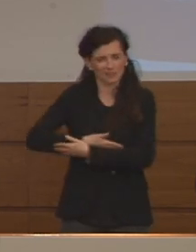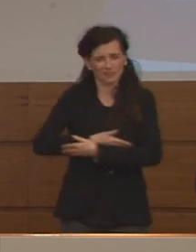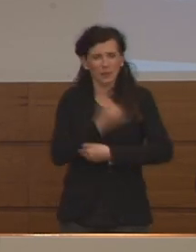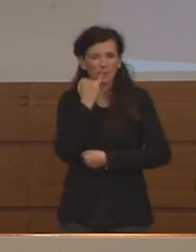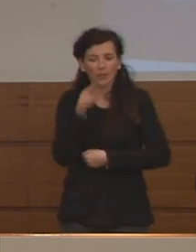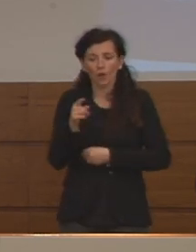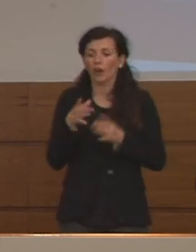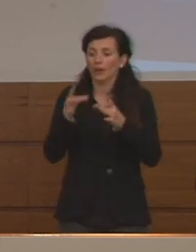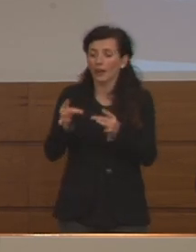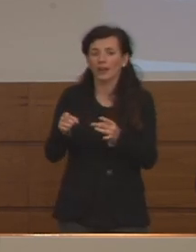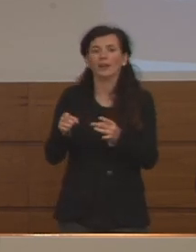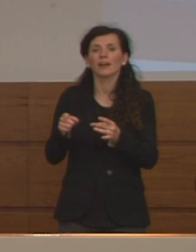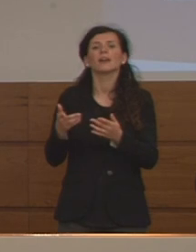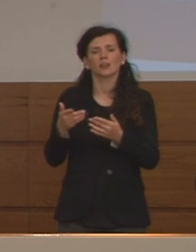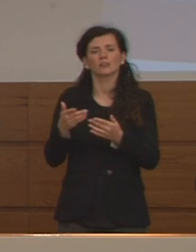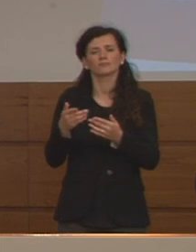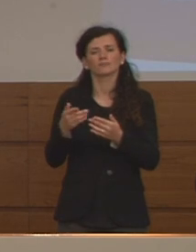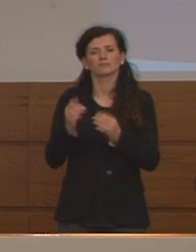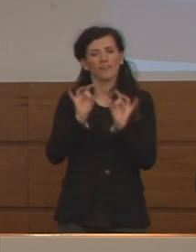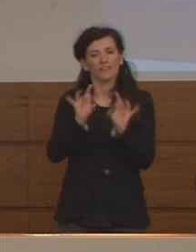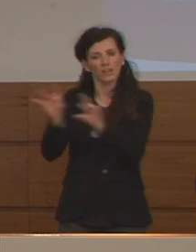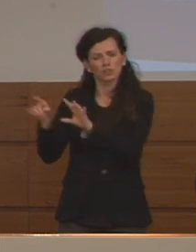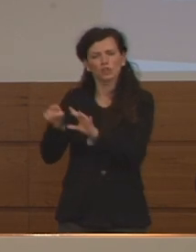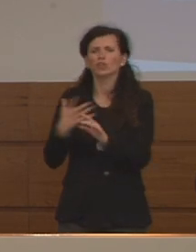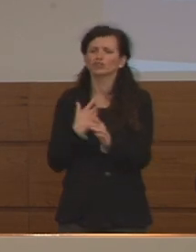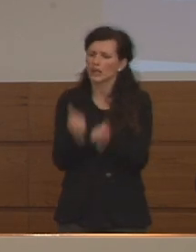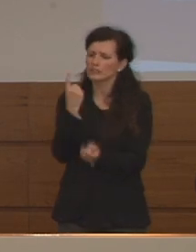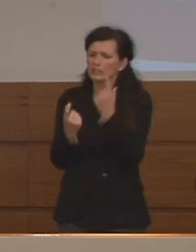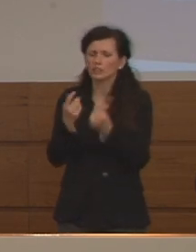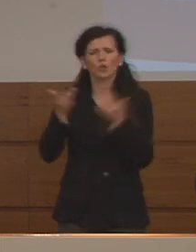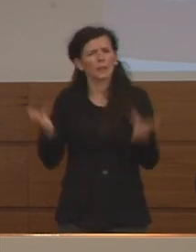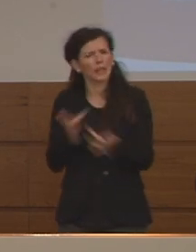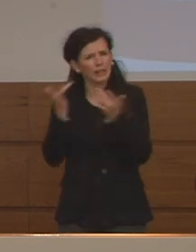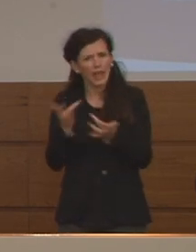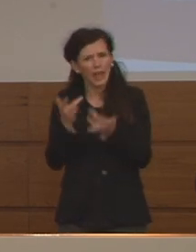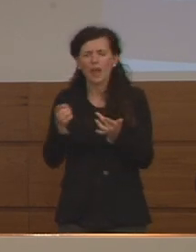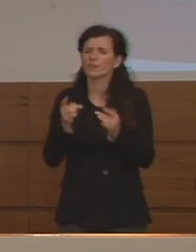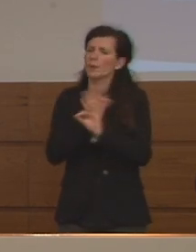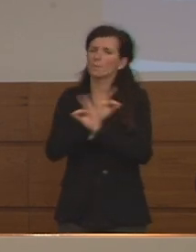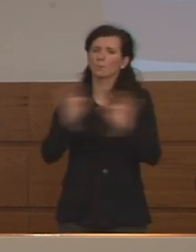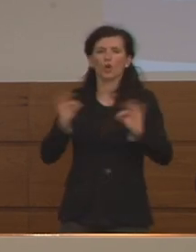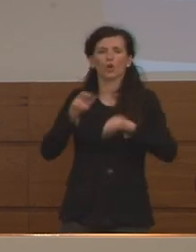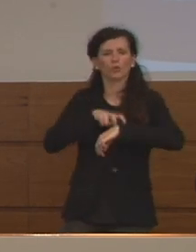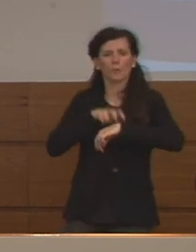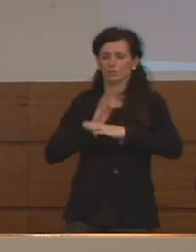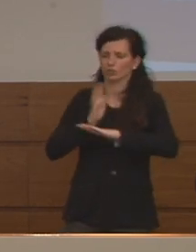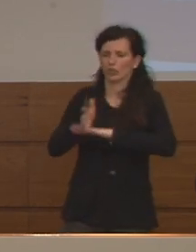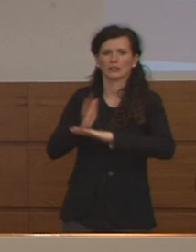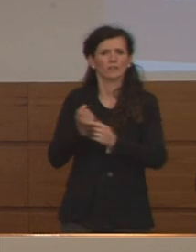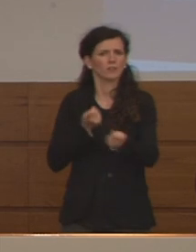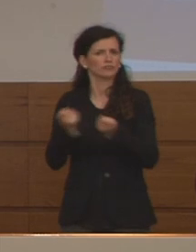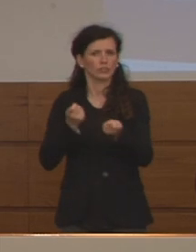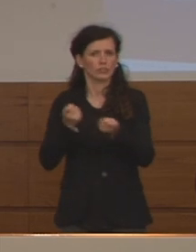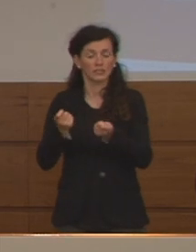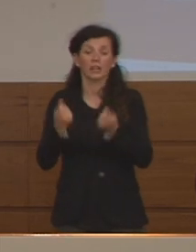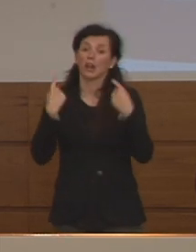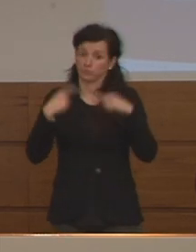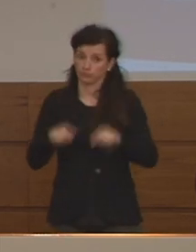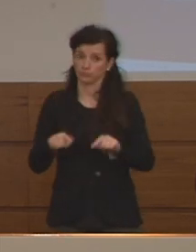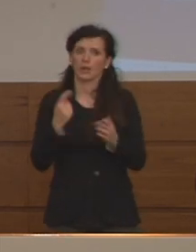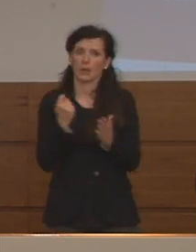l'infezione hanno sintomi lievi sono ottimamente prontamente gestiti e questo secondo me è un punto importante